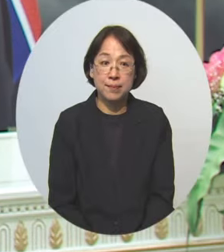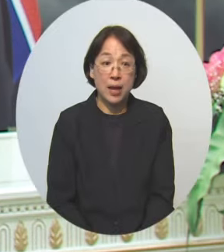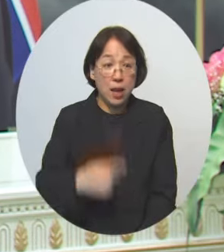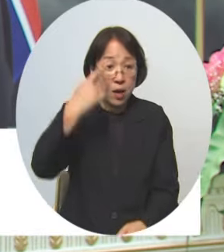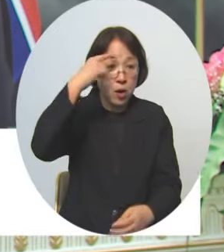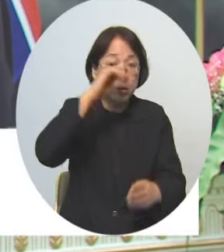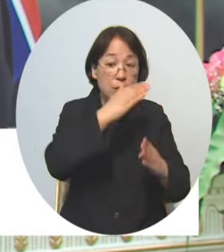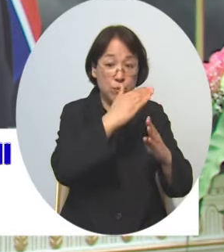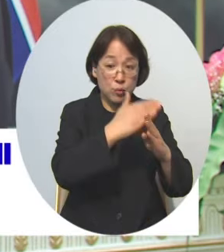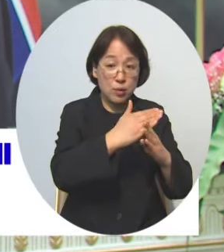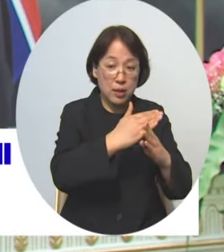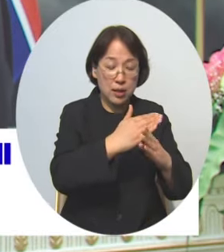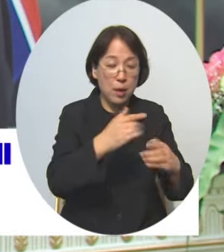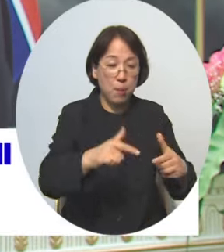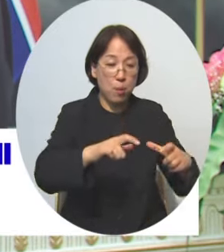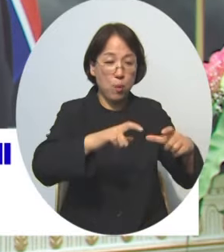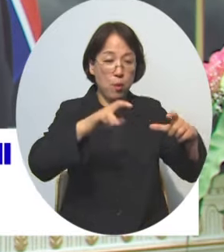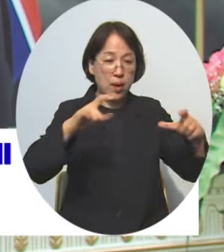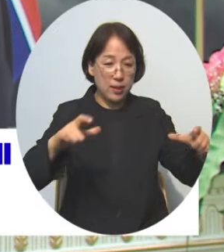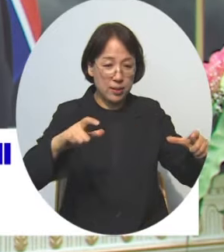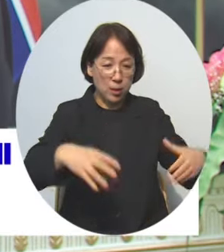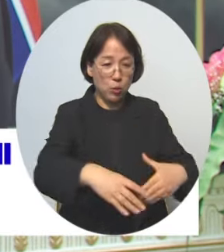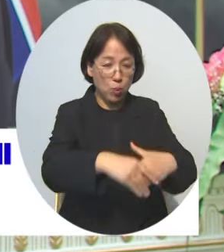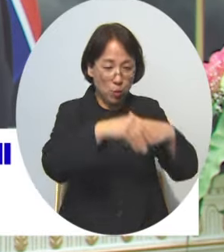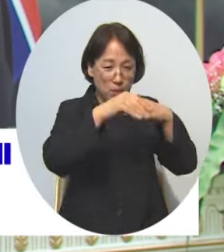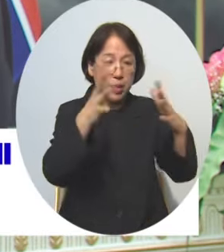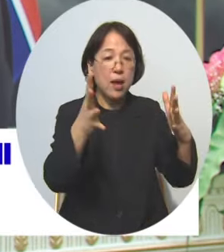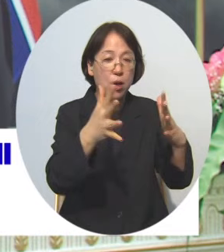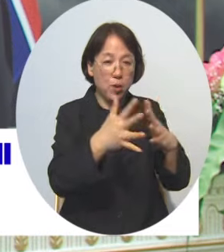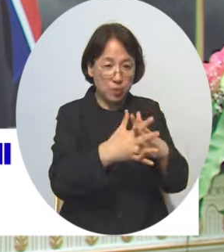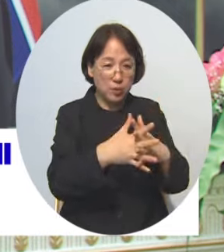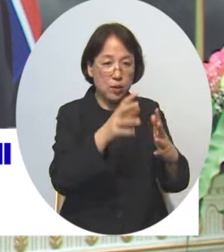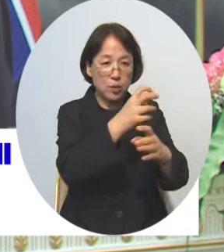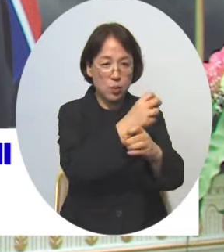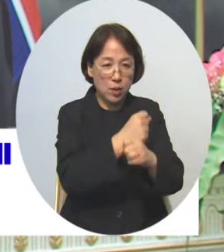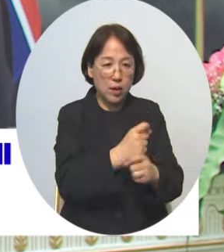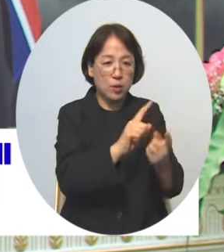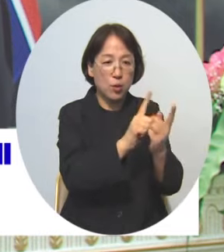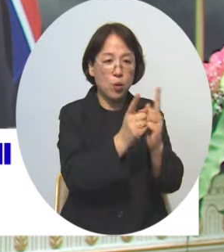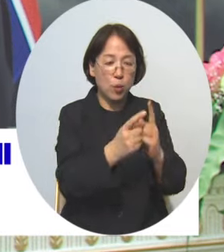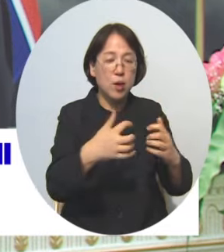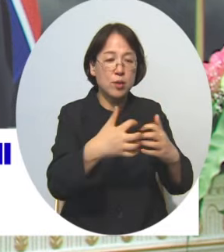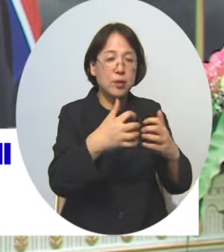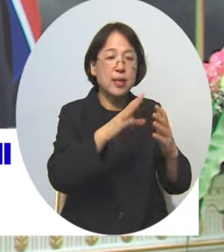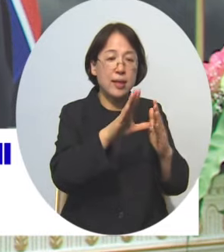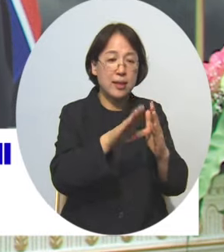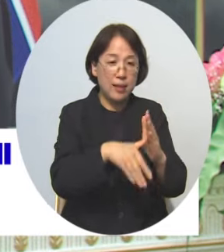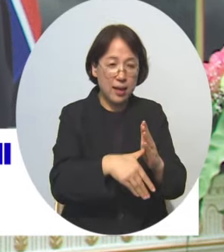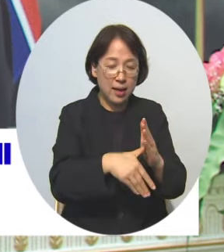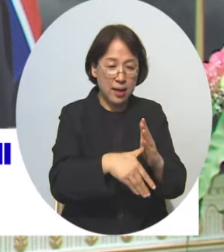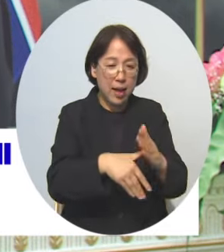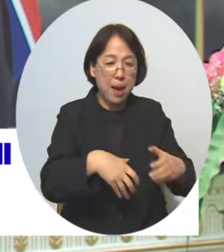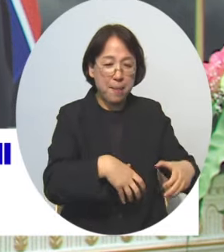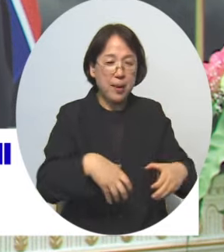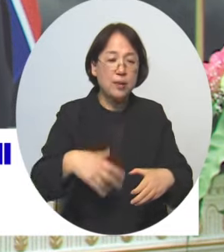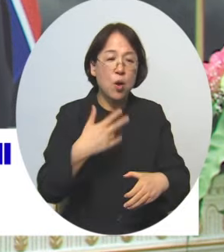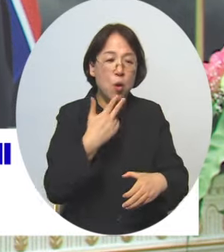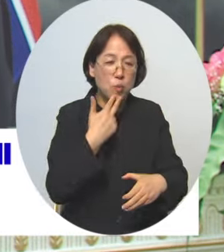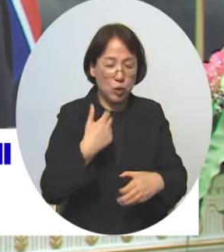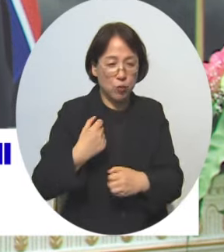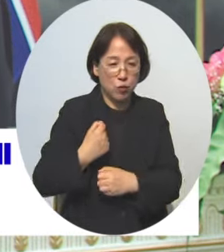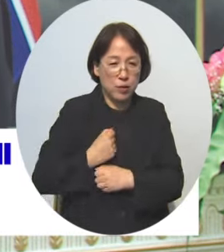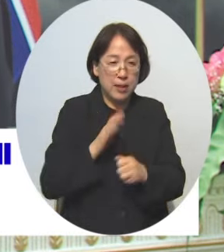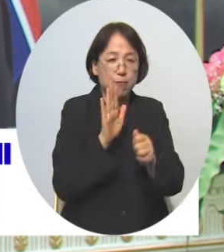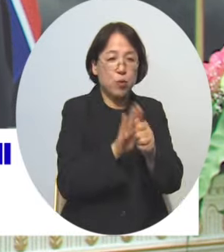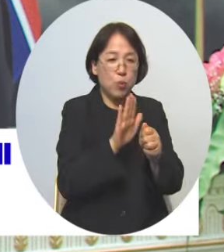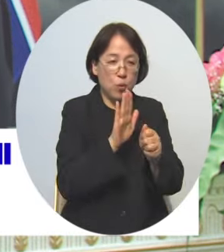러시아와 북한이 포괄적 전략적 동반자 협정 조약에 쌍방이 전쟁 상태에 처하는 경우 지체 없이 군사 원조를